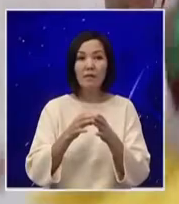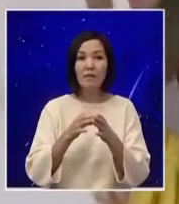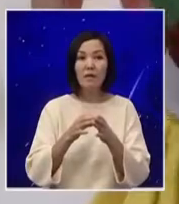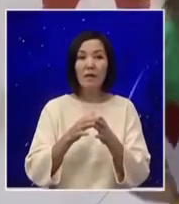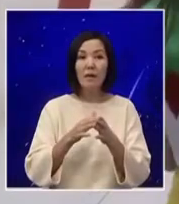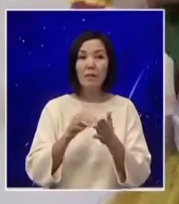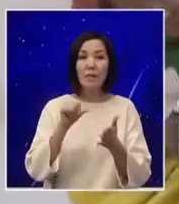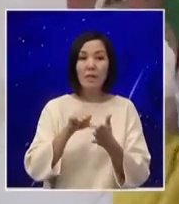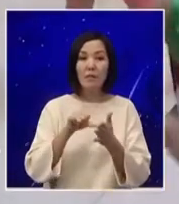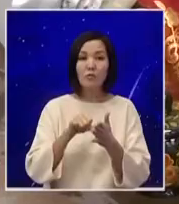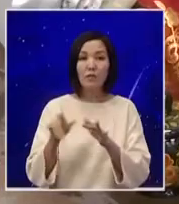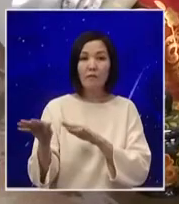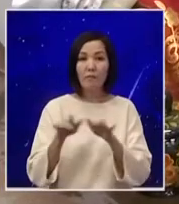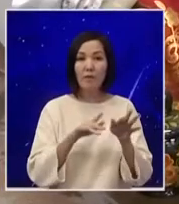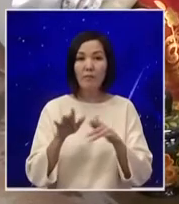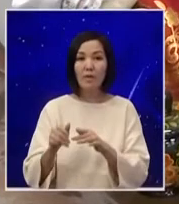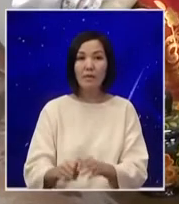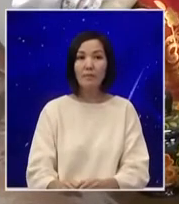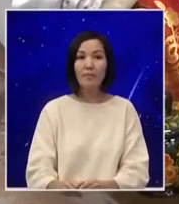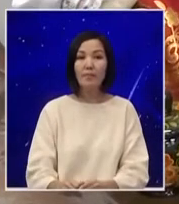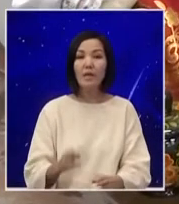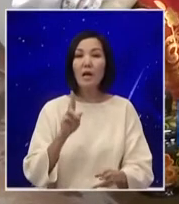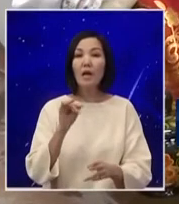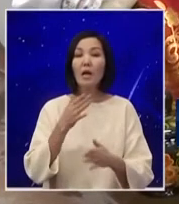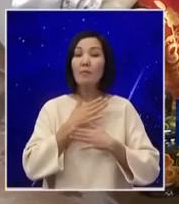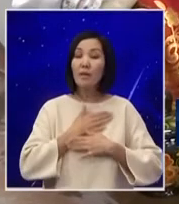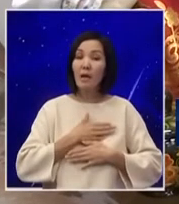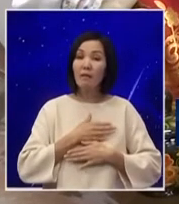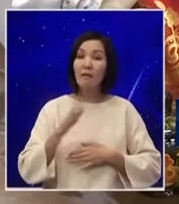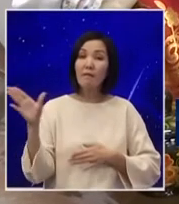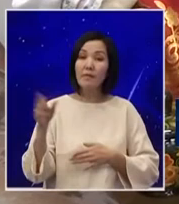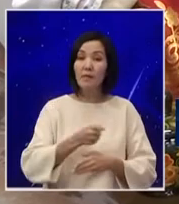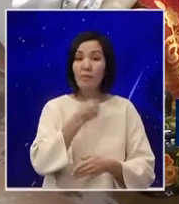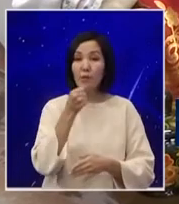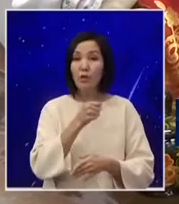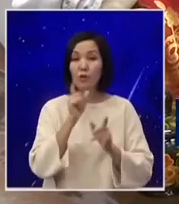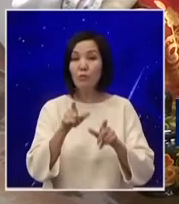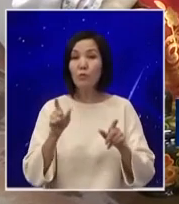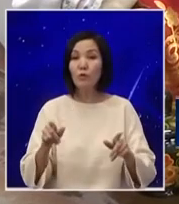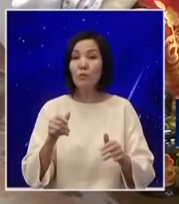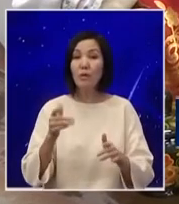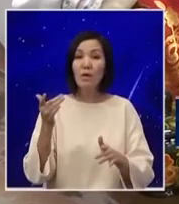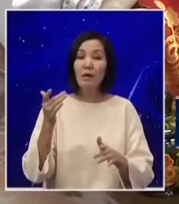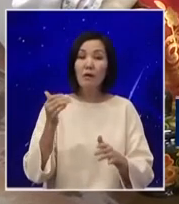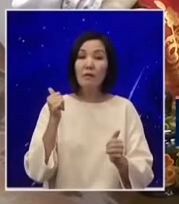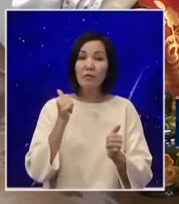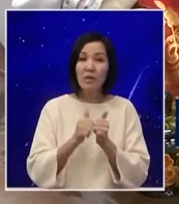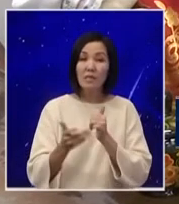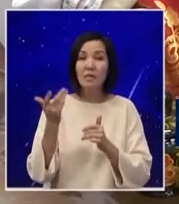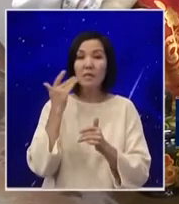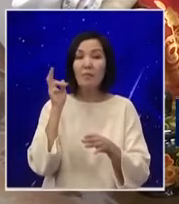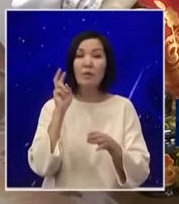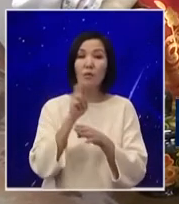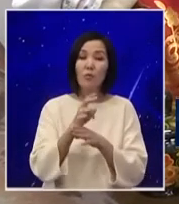участие в мероприятии как приятно всем нам пожилым людям что нас периодически все-таки вспоминает